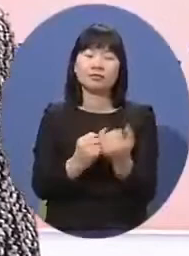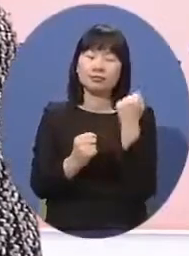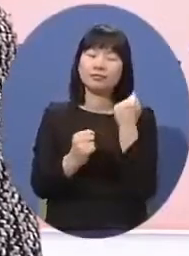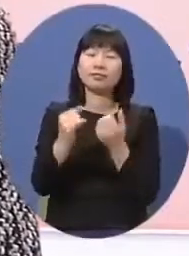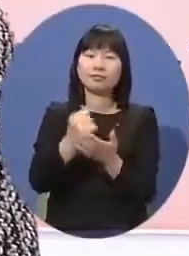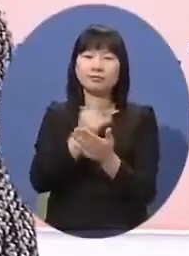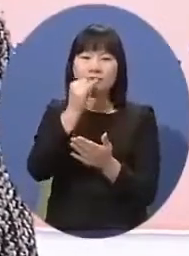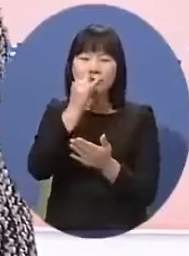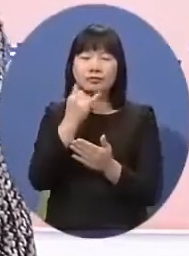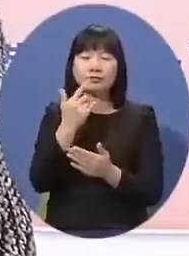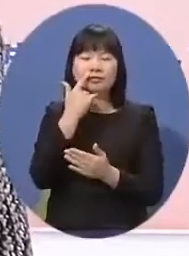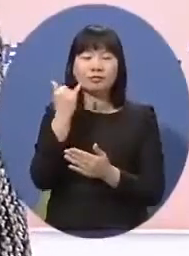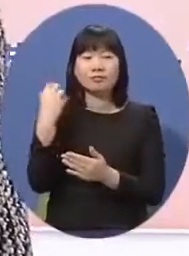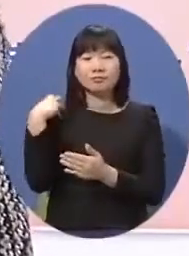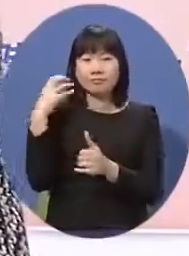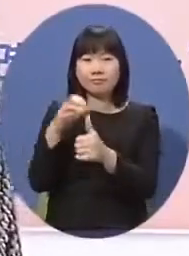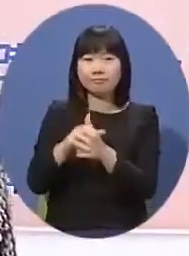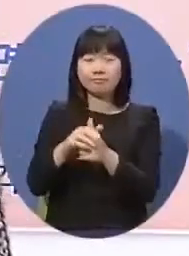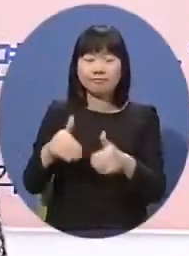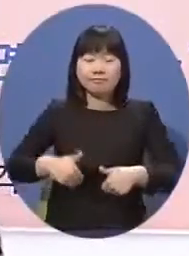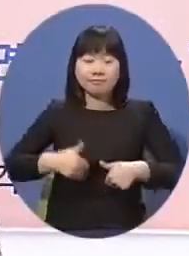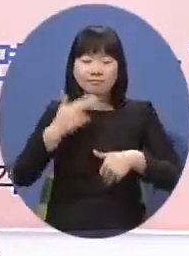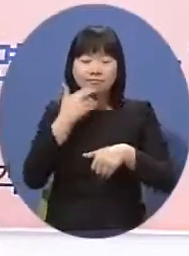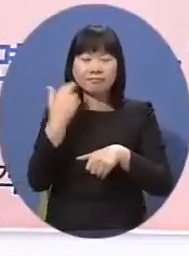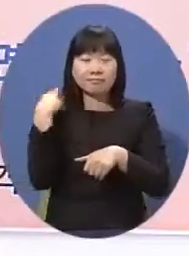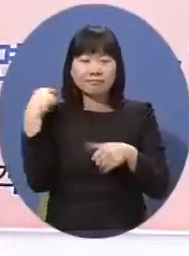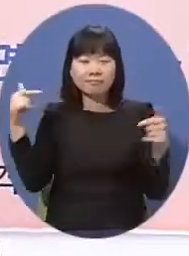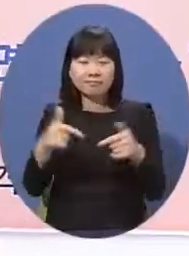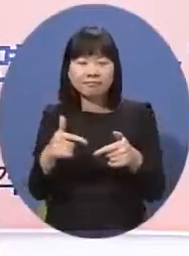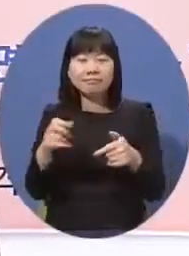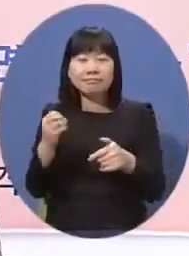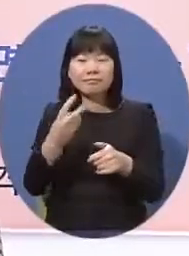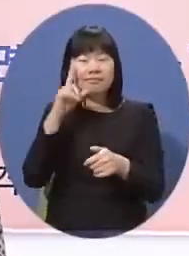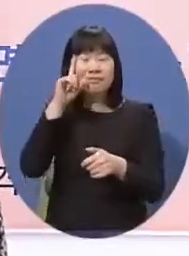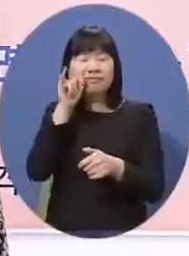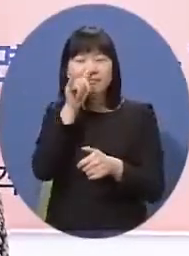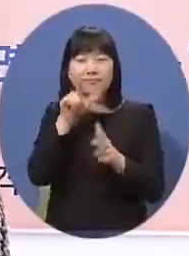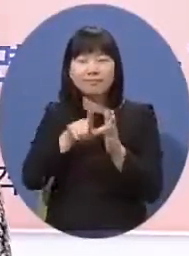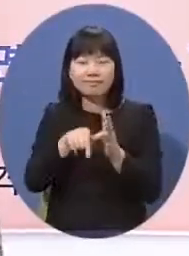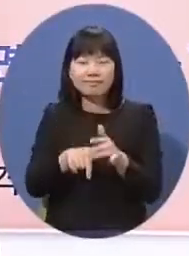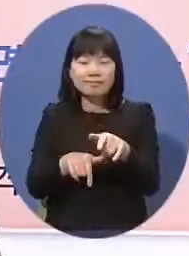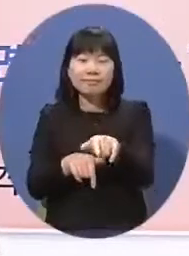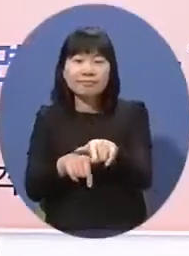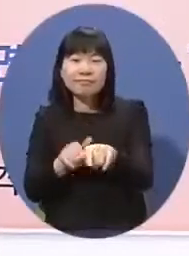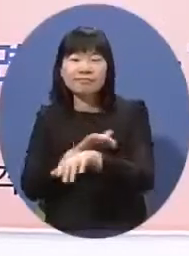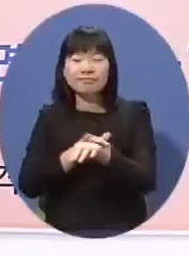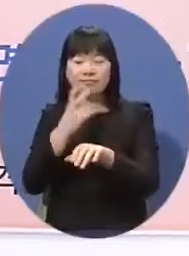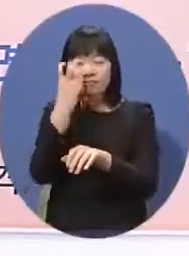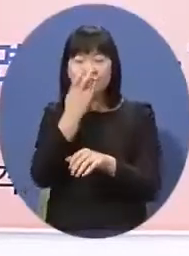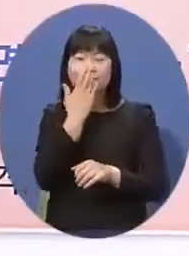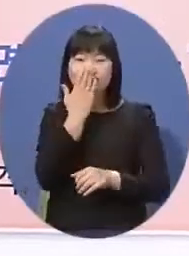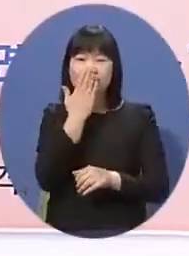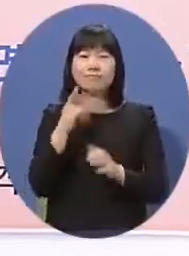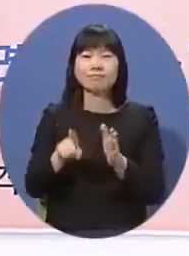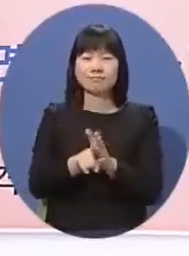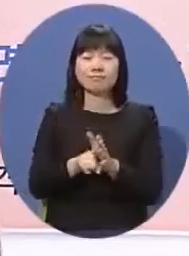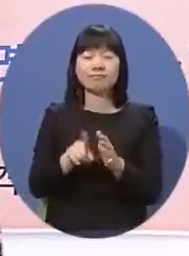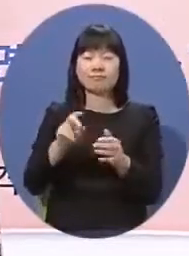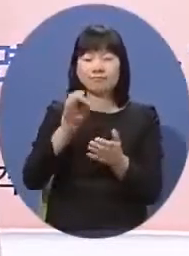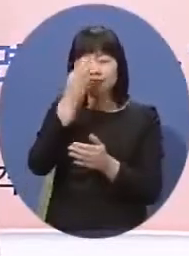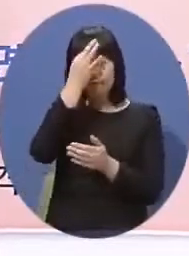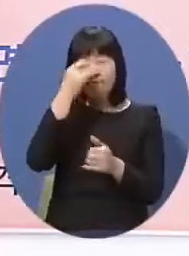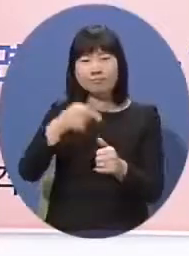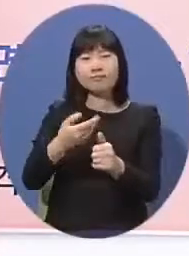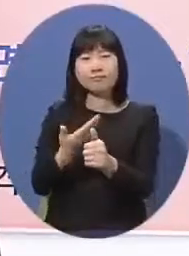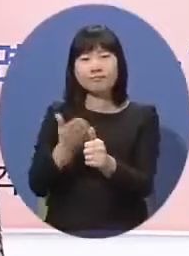부모님의 역할이란 불필요한 스트레스는 줄여주고 네. 어떤 스트레스가 있었을 때는 그거를 잘 관리할 수 있는 기술을 가르쳐